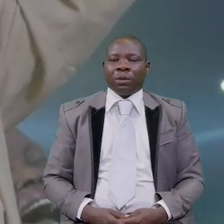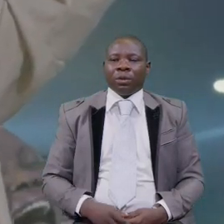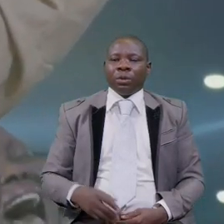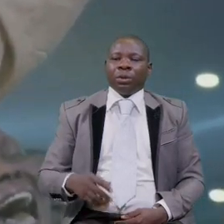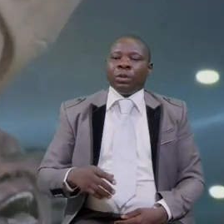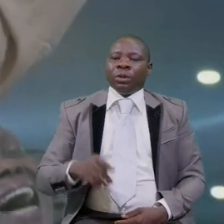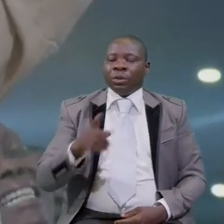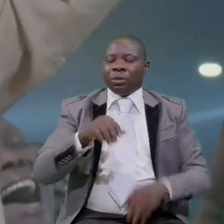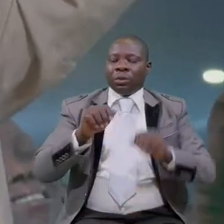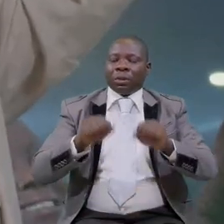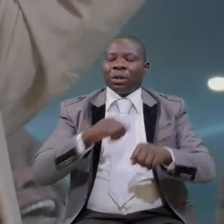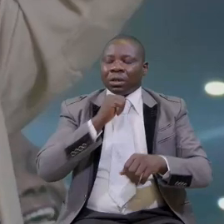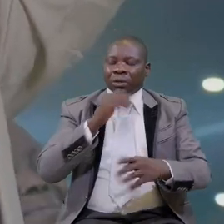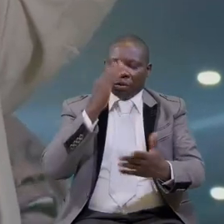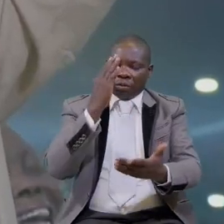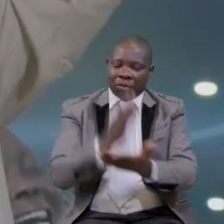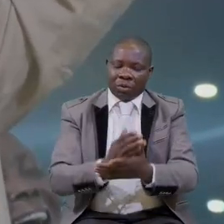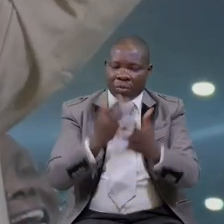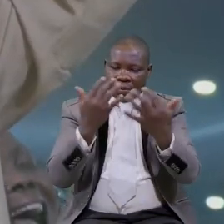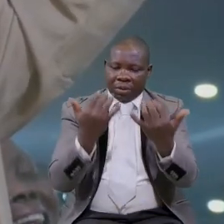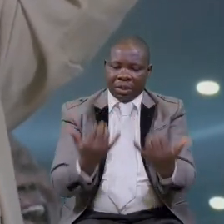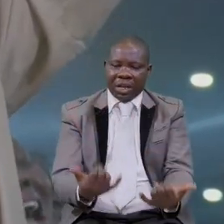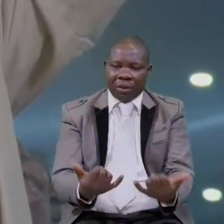Tu ne peux pas t'arrêter maintenant.